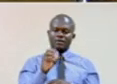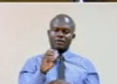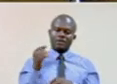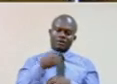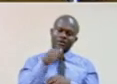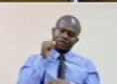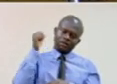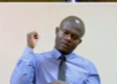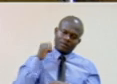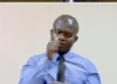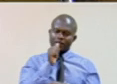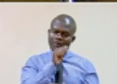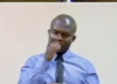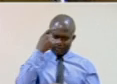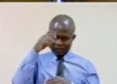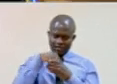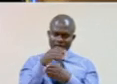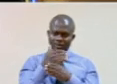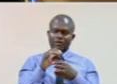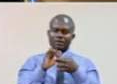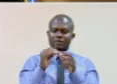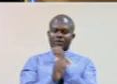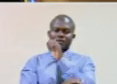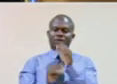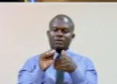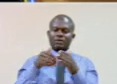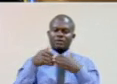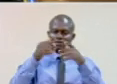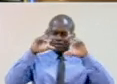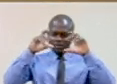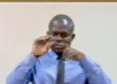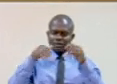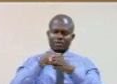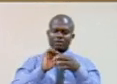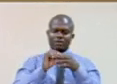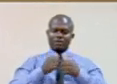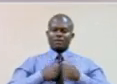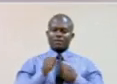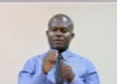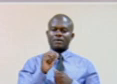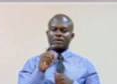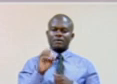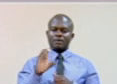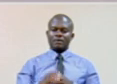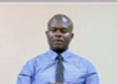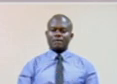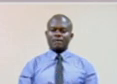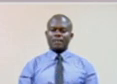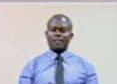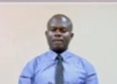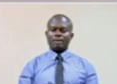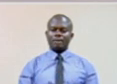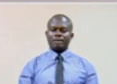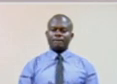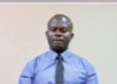w'ejo, Umunyamabanga wa Leta muri Minisiteri y'Ububanyi n'Amahanga yatanze ishusho y'umubano w'u Rwanda na Maroc. Vous savez que les